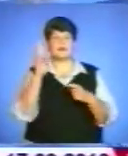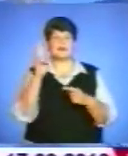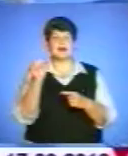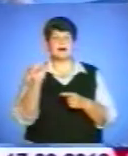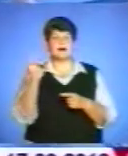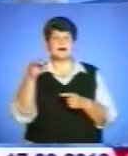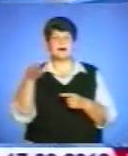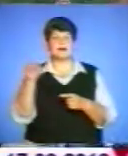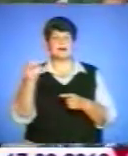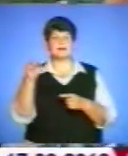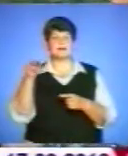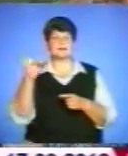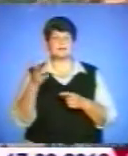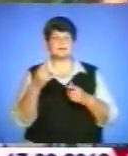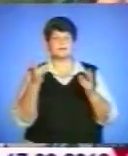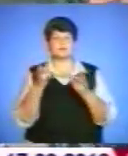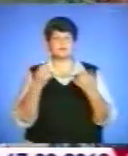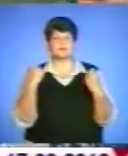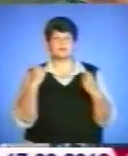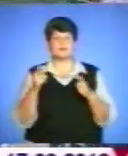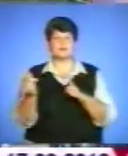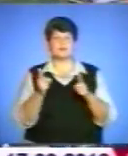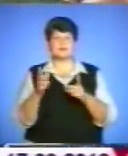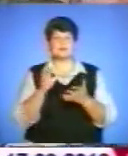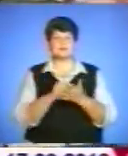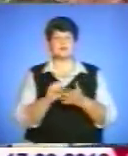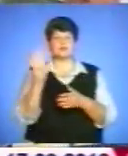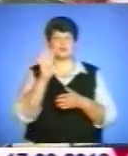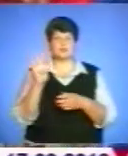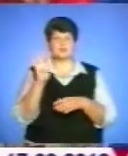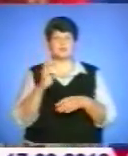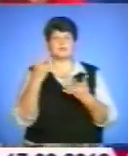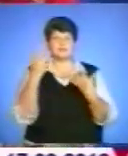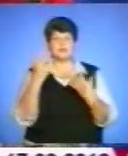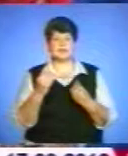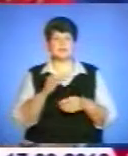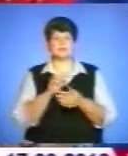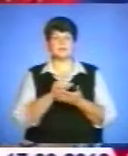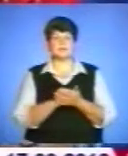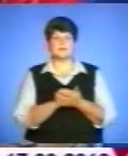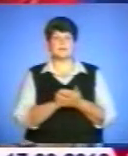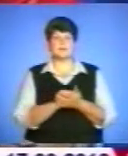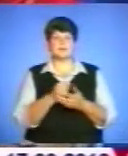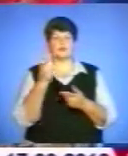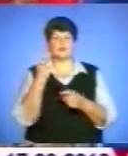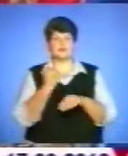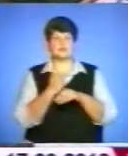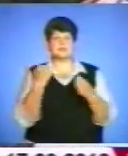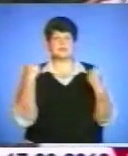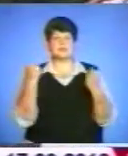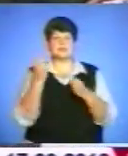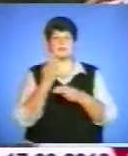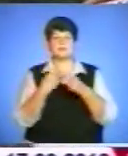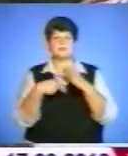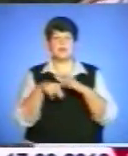потребує неабиякої спортивної підготовки. Тоня займається 4 години на день. Її основне захоплення – спортивна гімнастика. У нас